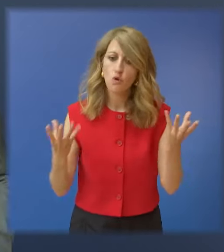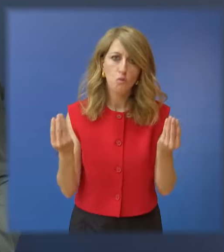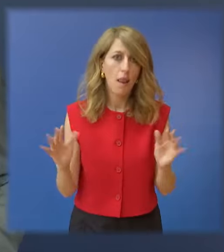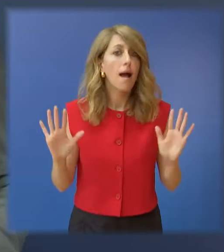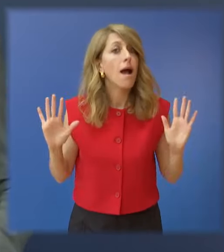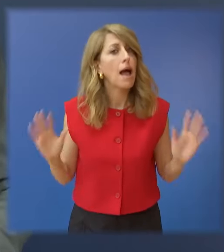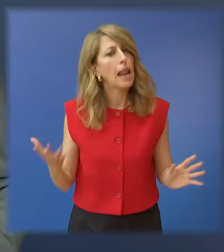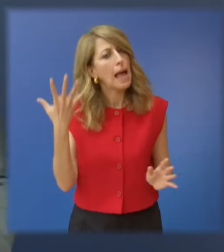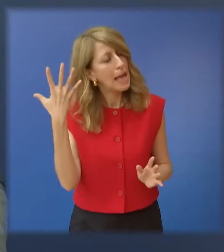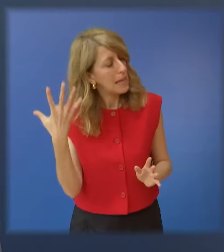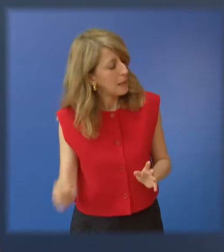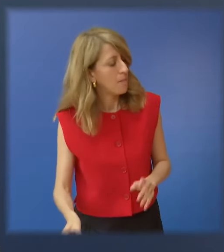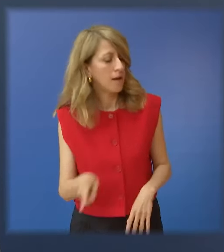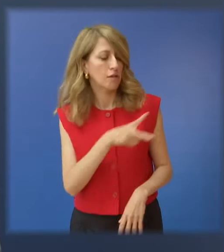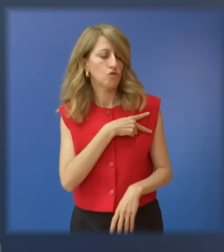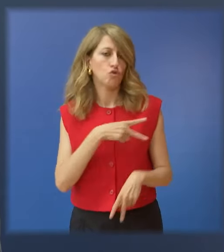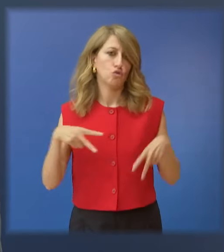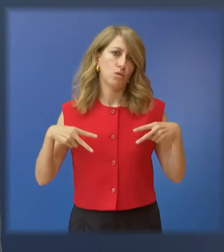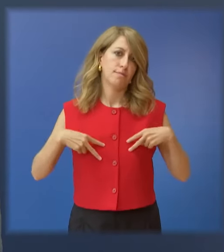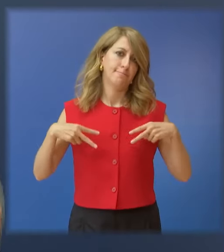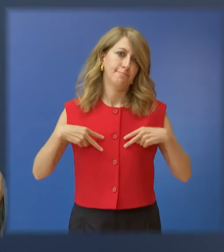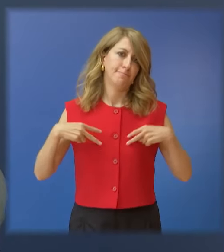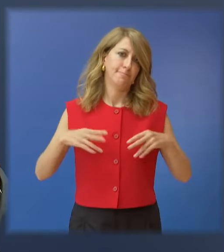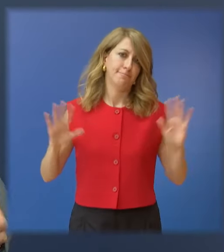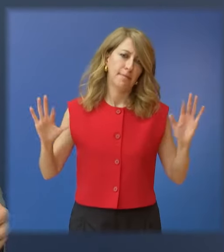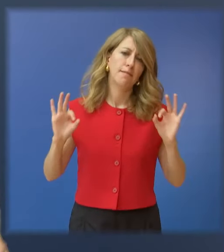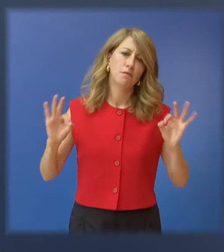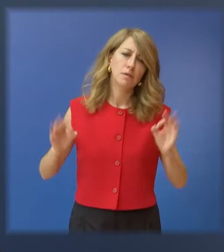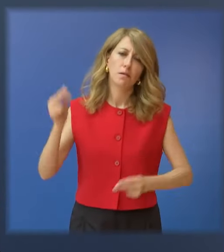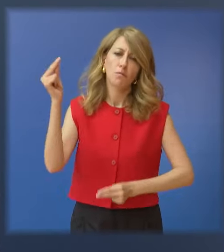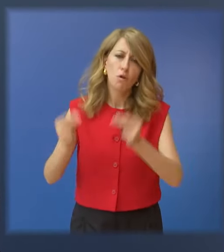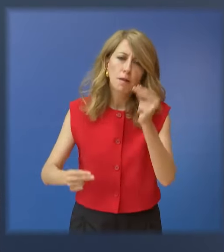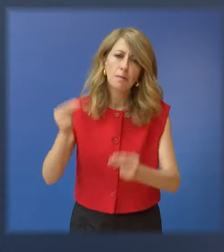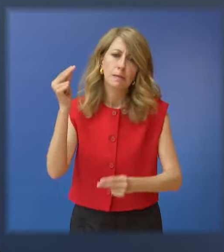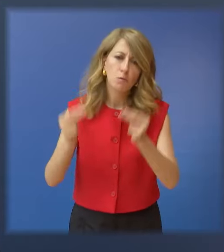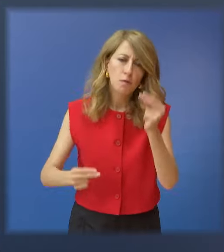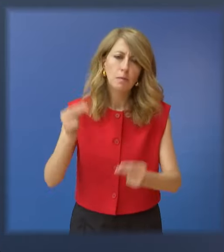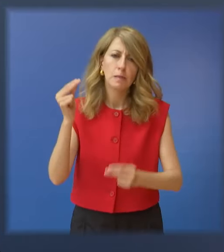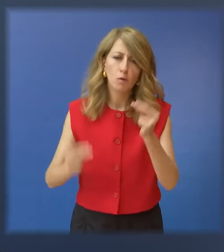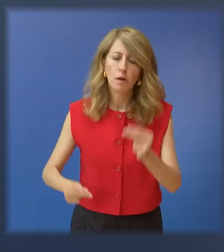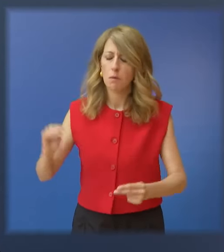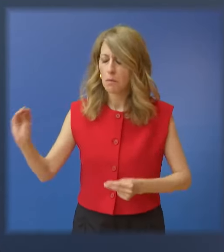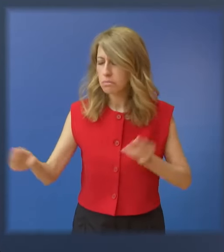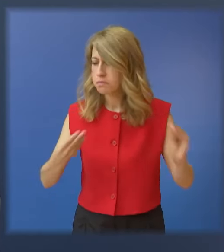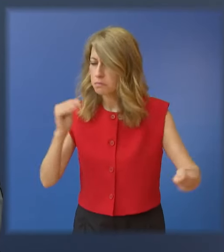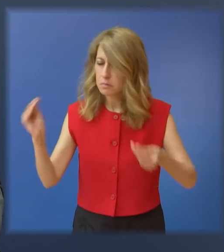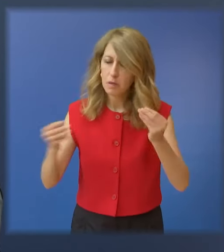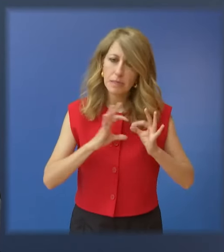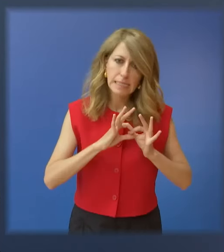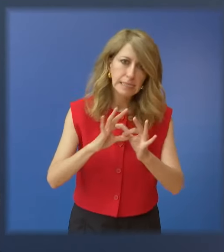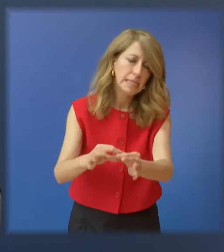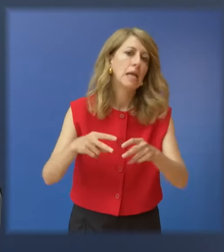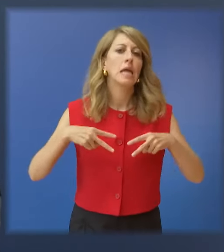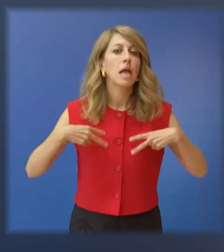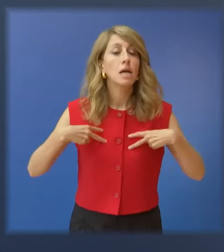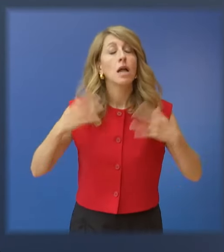δυσκολίες που αντιμετωπίζει με τις πολλές ανάγκες που έχει και συνεχώς προσπαθεί να εξελίσσει αν ανταποκρίνεται ε στις πάρα πολλές